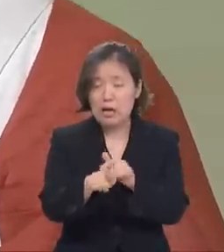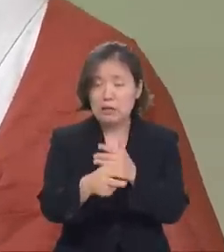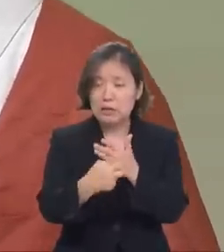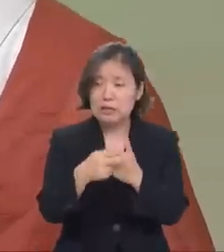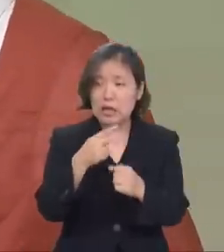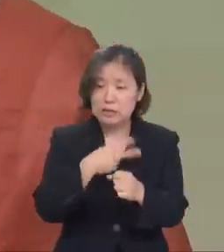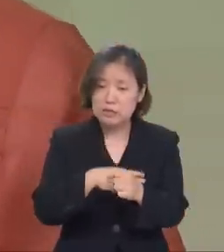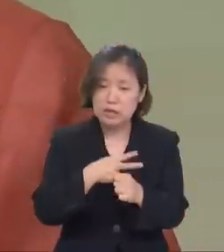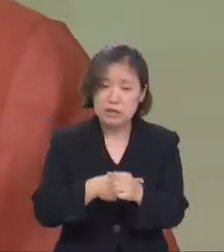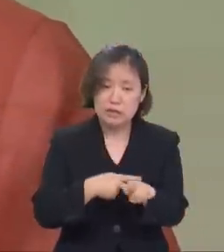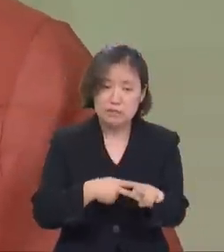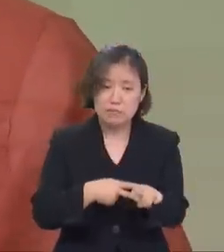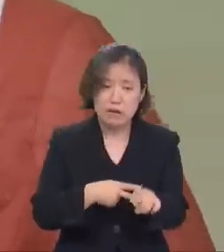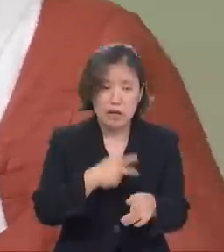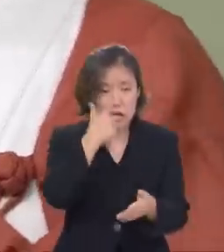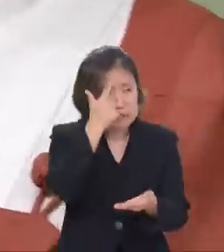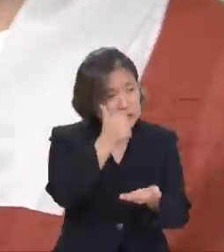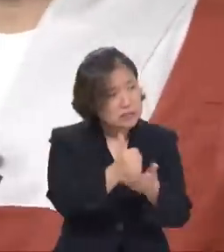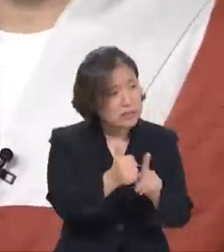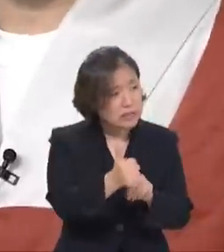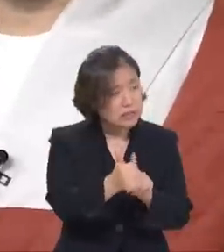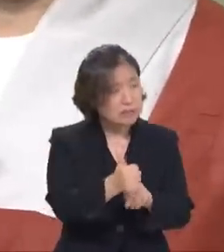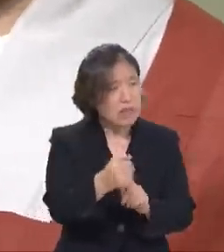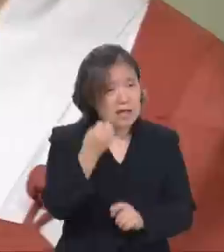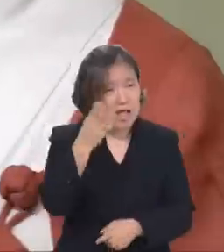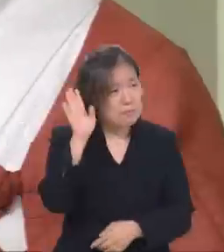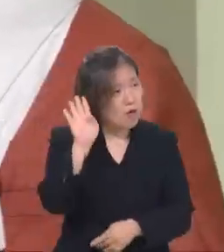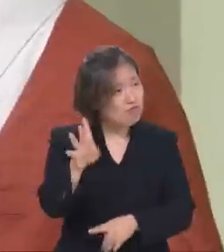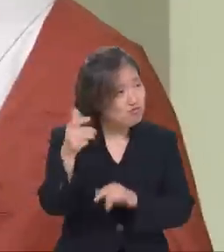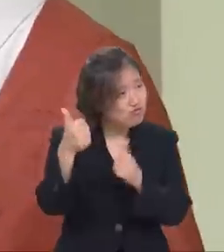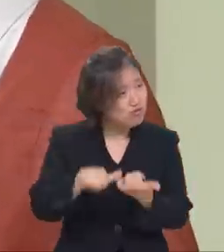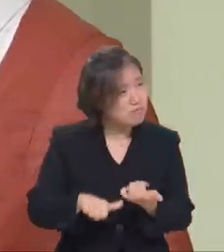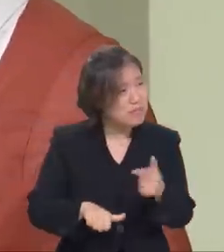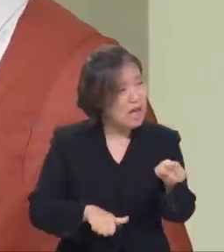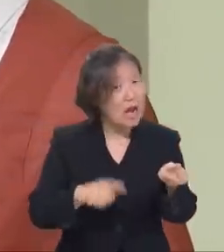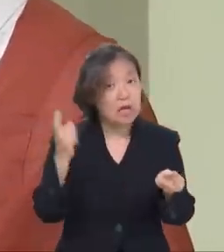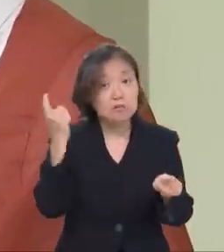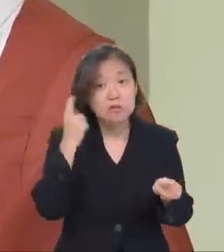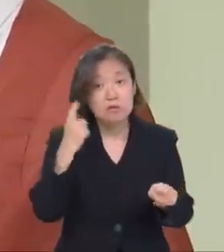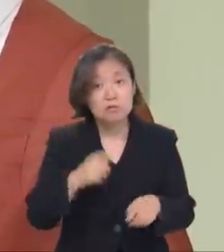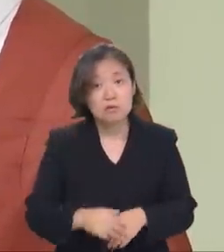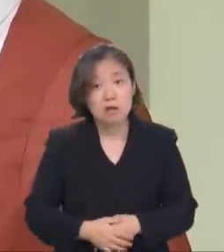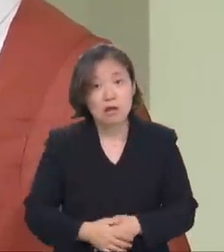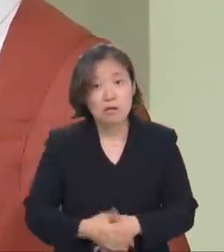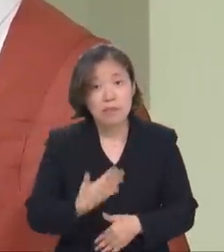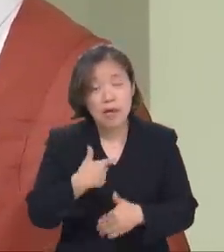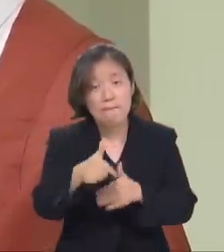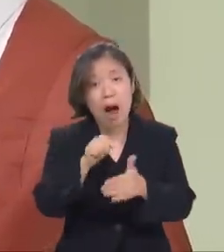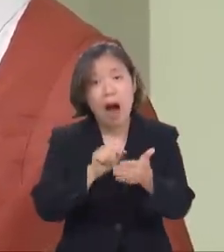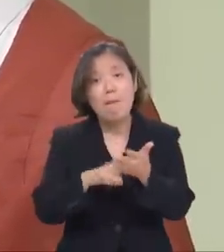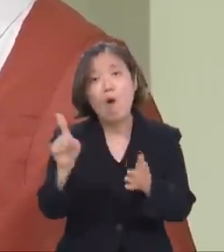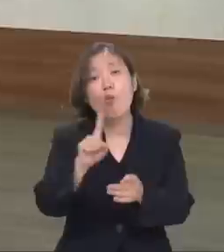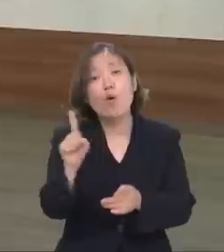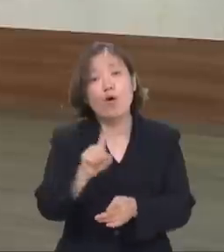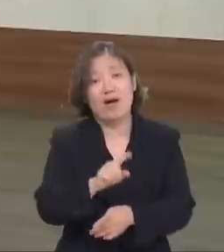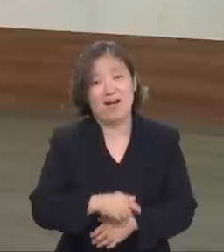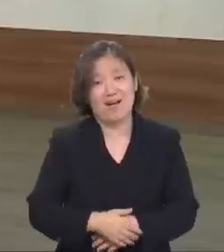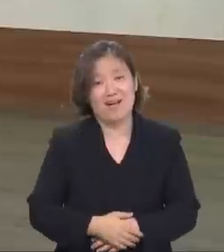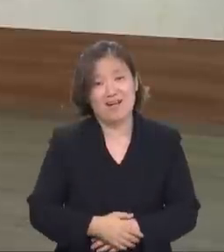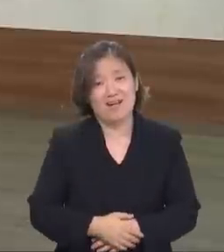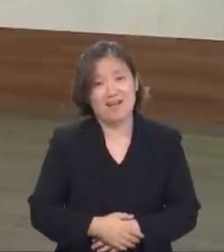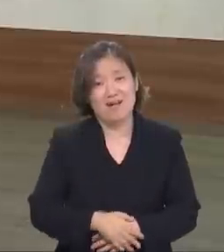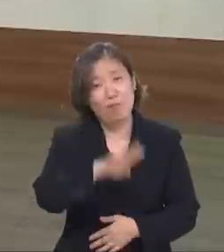스님 3개월 남았습니다라는 소리를 들었을 때 내 마음은 어떠할까 그